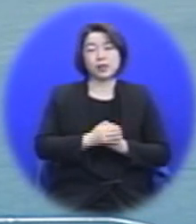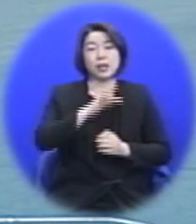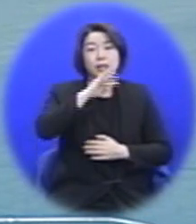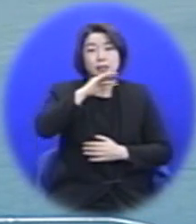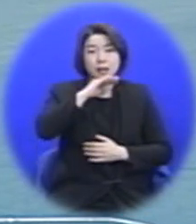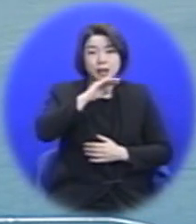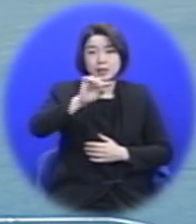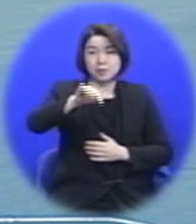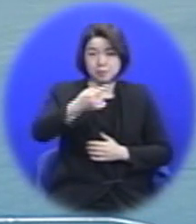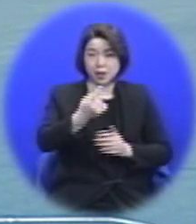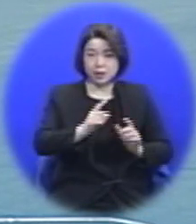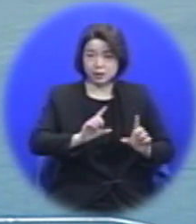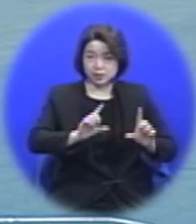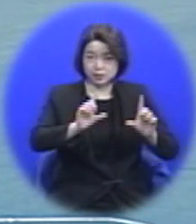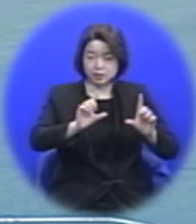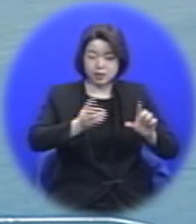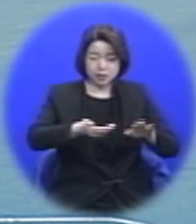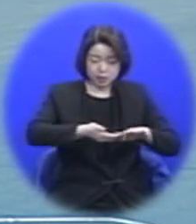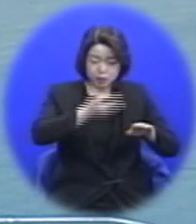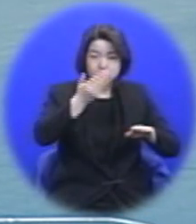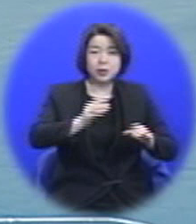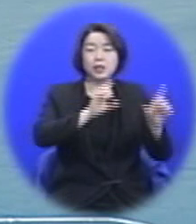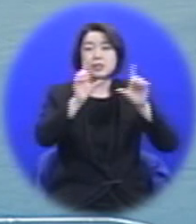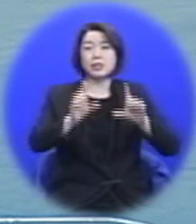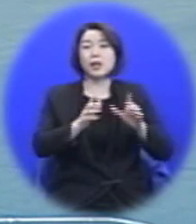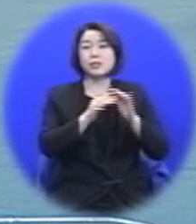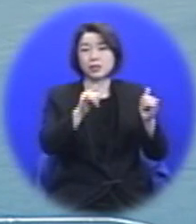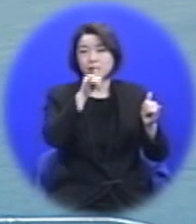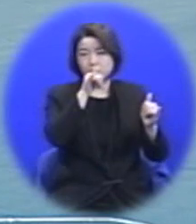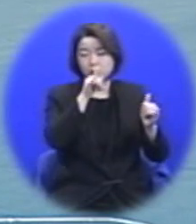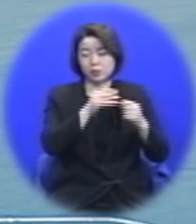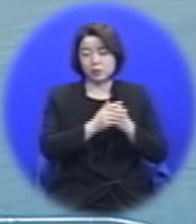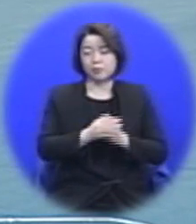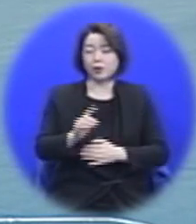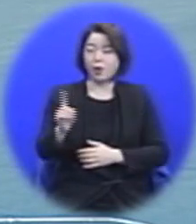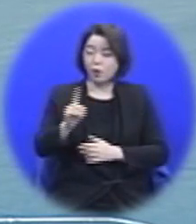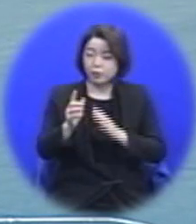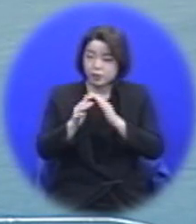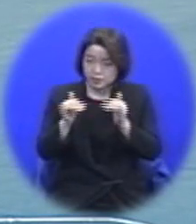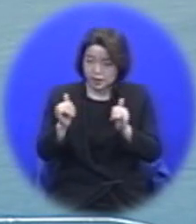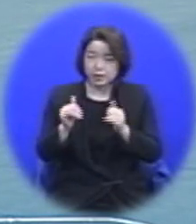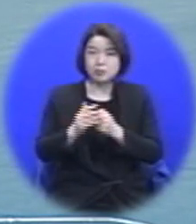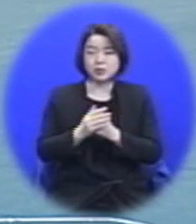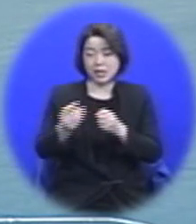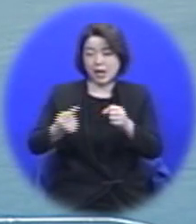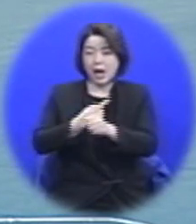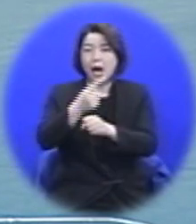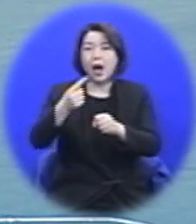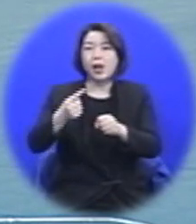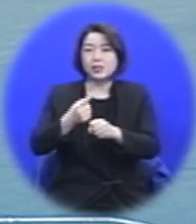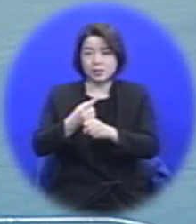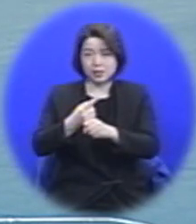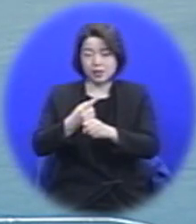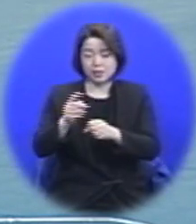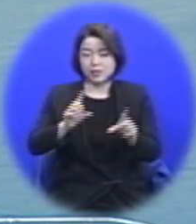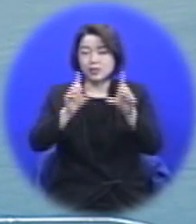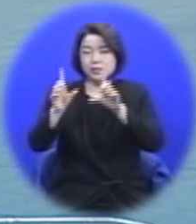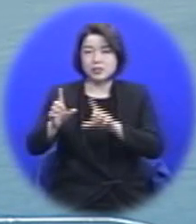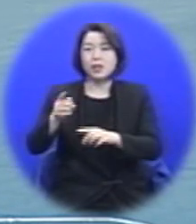100살을 넘게 사는 사람도 있고, 어떤 사람은 한 시간